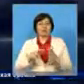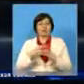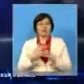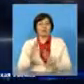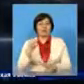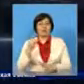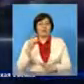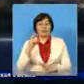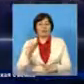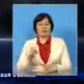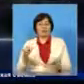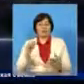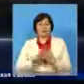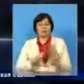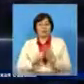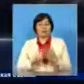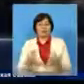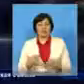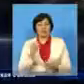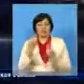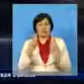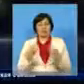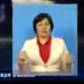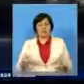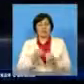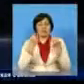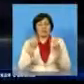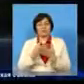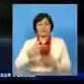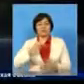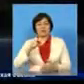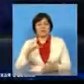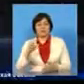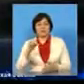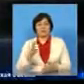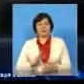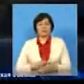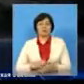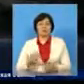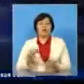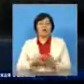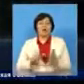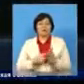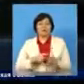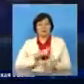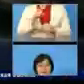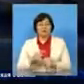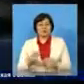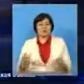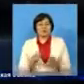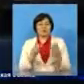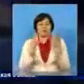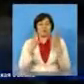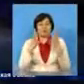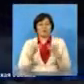Бейнел. Предварительно причиной пожара явился разрыв газового баллона. В 7 часов 19 минут пожар ликвидирован,